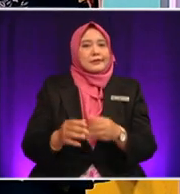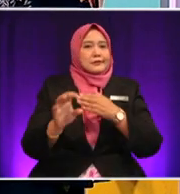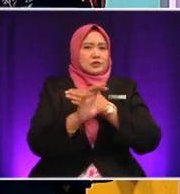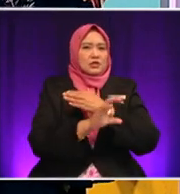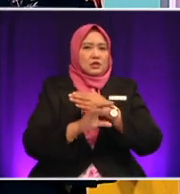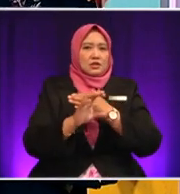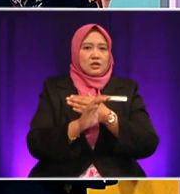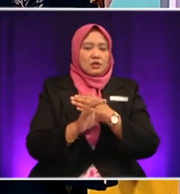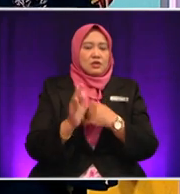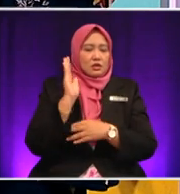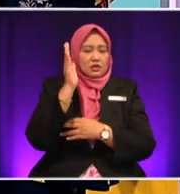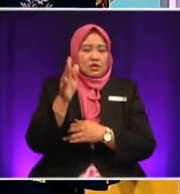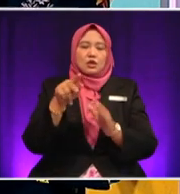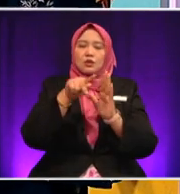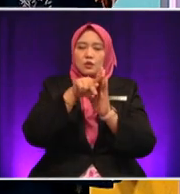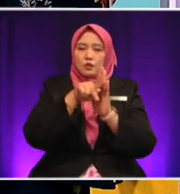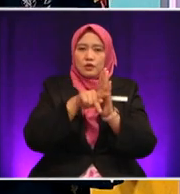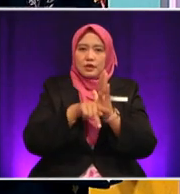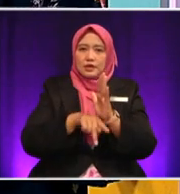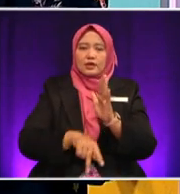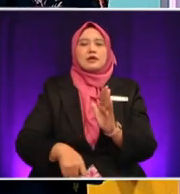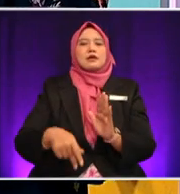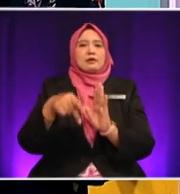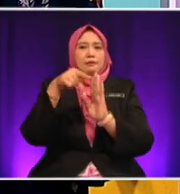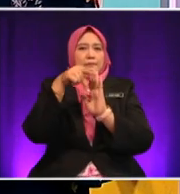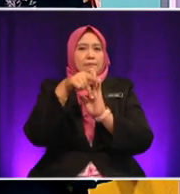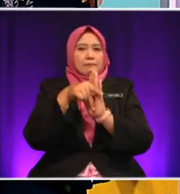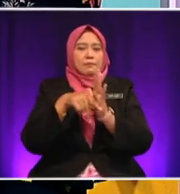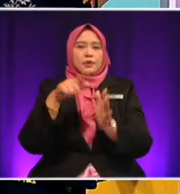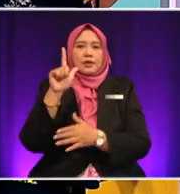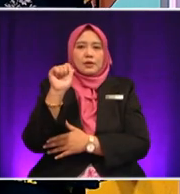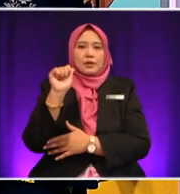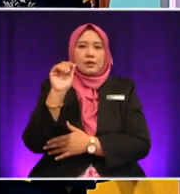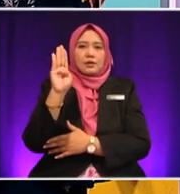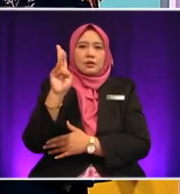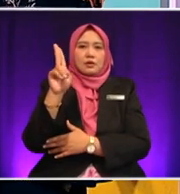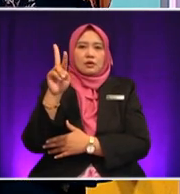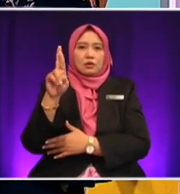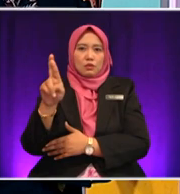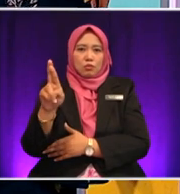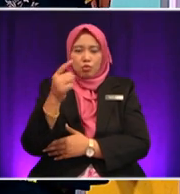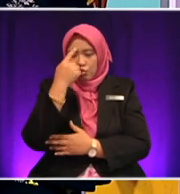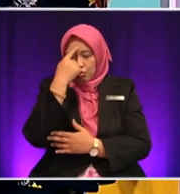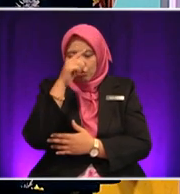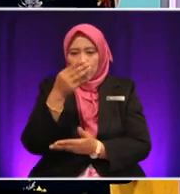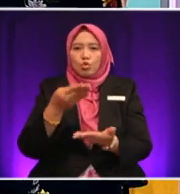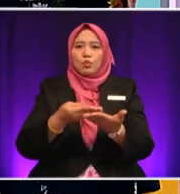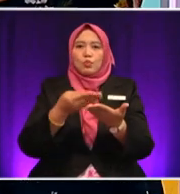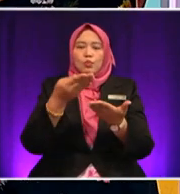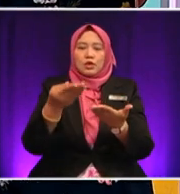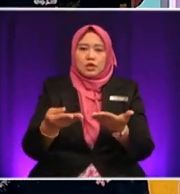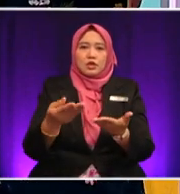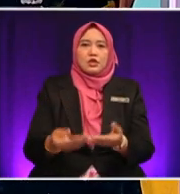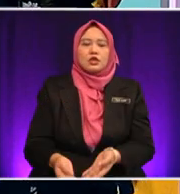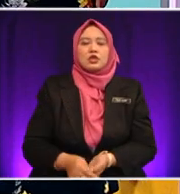yang Meulaboh jadi dia tengok tidak ada jaminan bahaya negara ini kalau buat kejepuk hilang aku punya roti